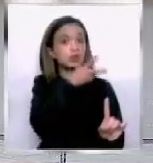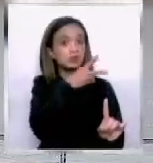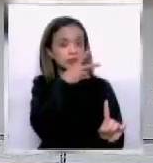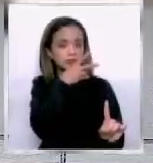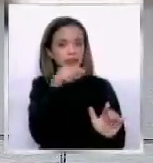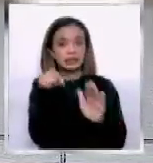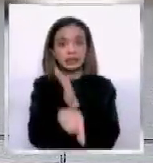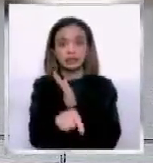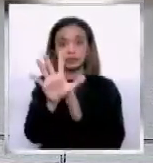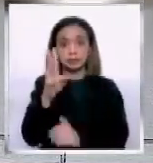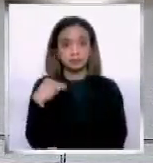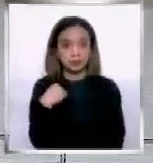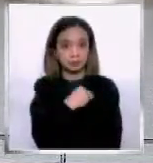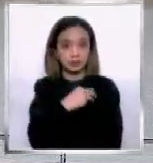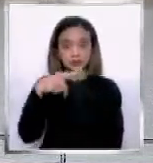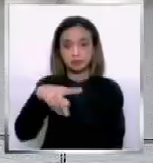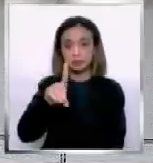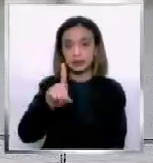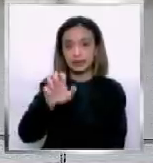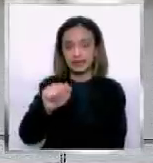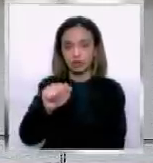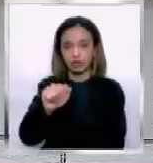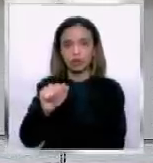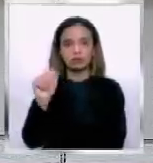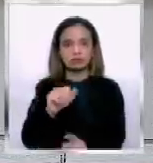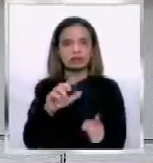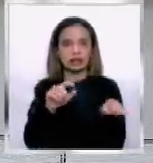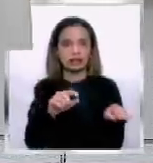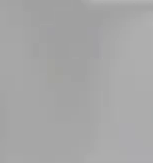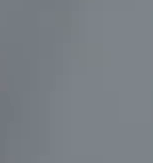5 miyembro ng PIDEA sa Lanao del Sur. Nakatutok si John Consulta.